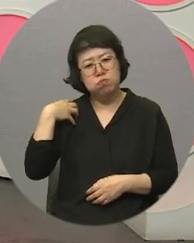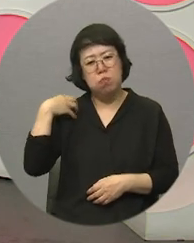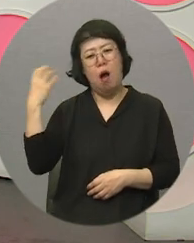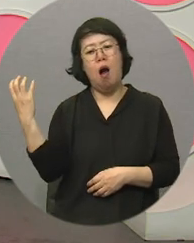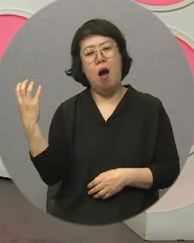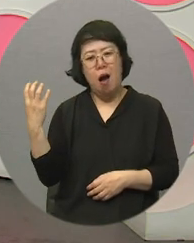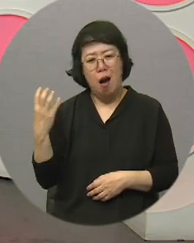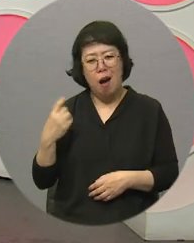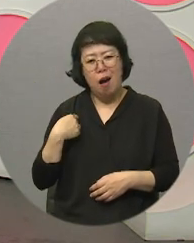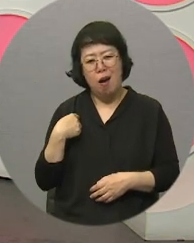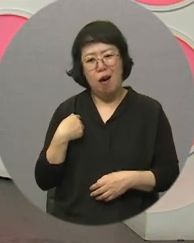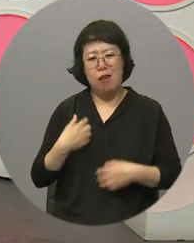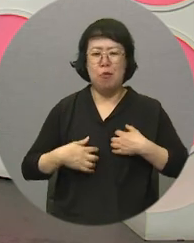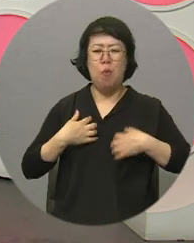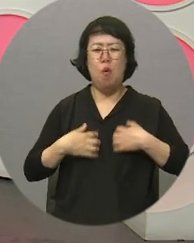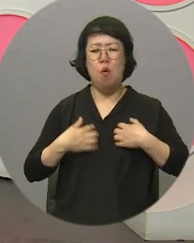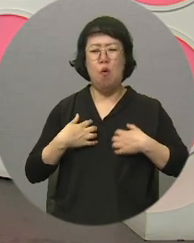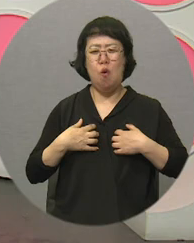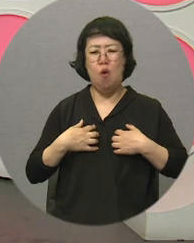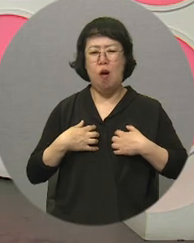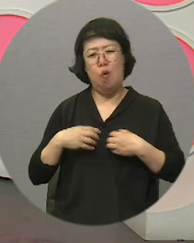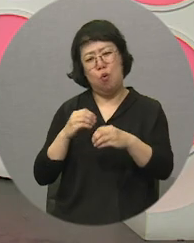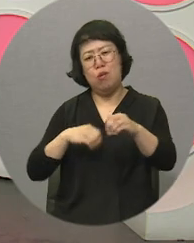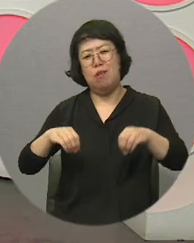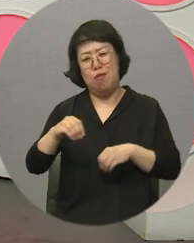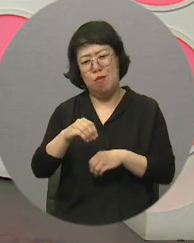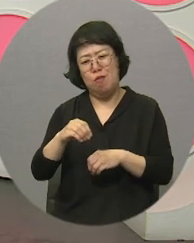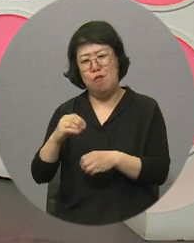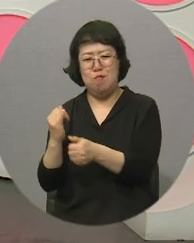마음이 아내에게 너무 미안했습니다.